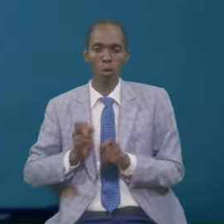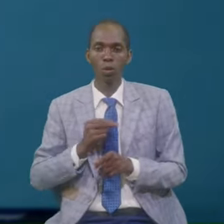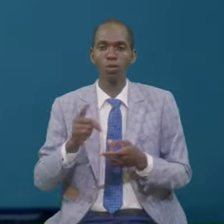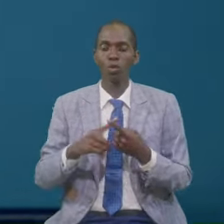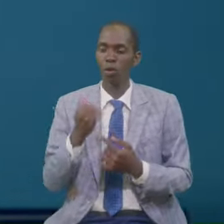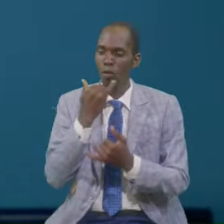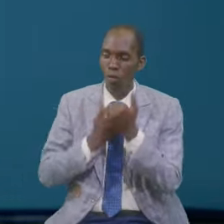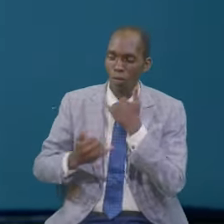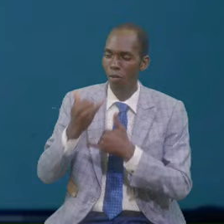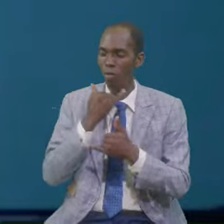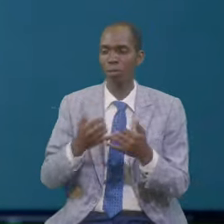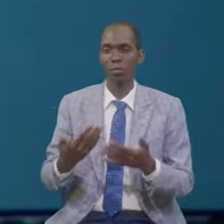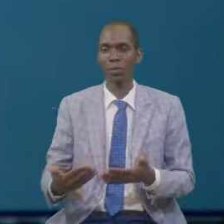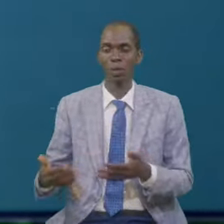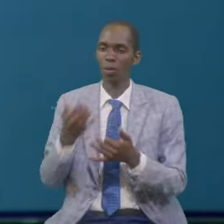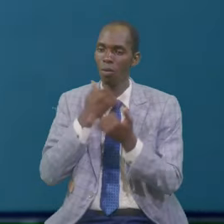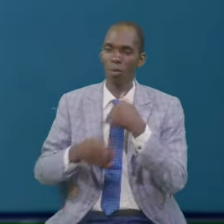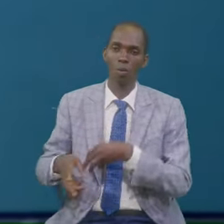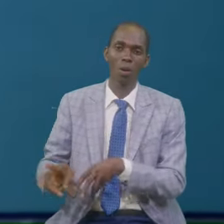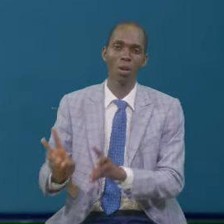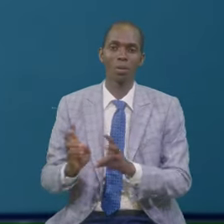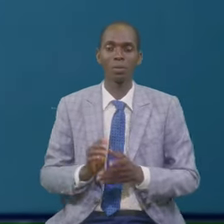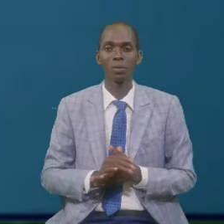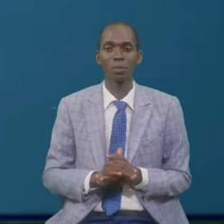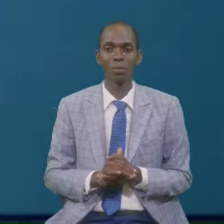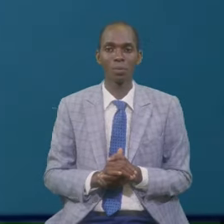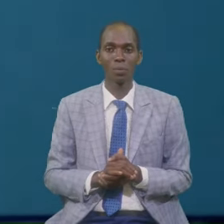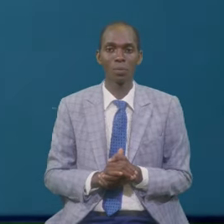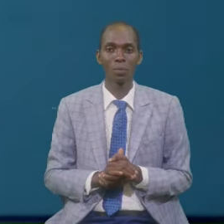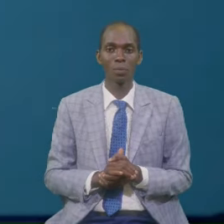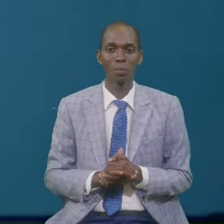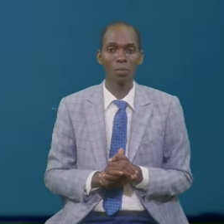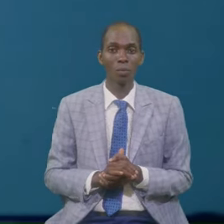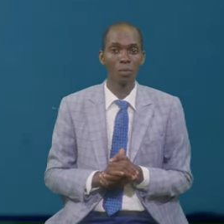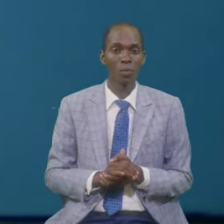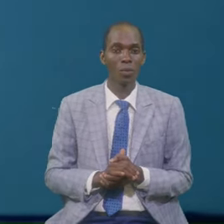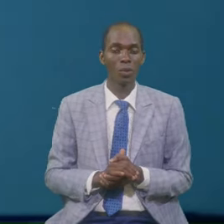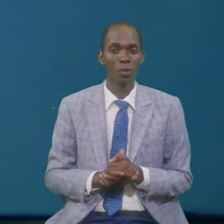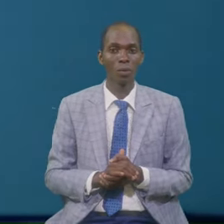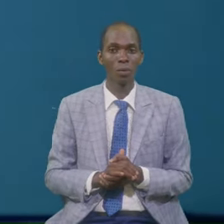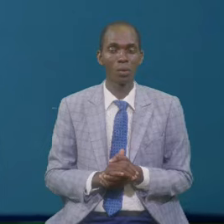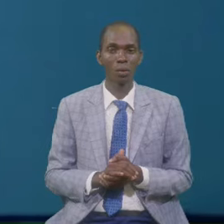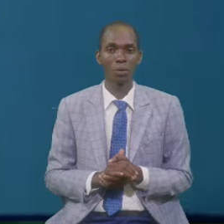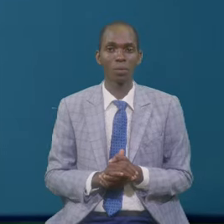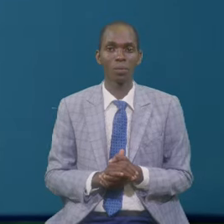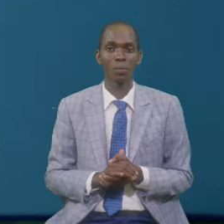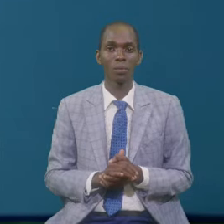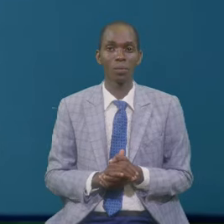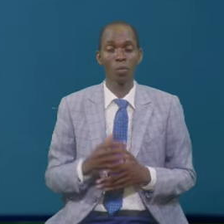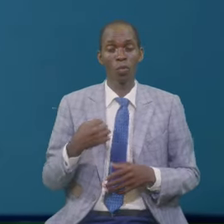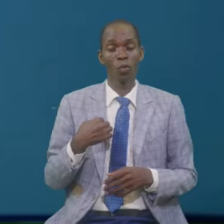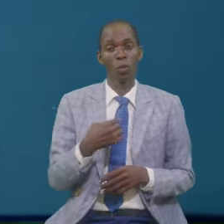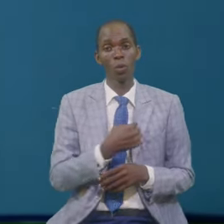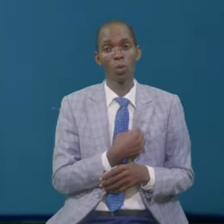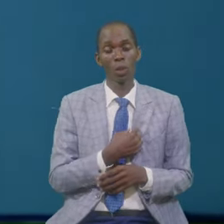నిందలు మోపేవాడు మనలో పాపం అనే చాక్లెట్ ఉంచి తనకు దానిని అయస్కాంతంగా వాడుకుంటాడు. We say the wrong